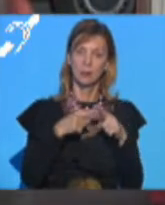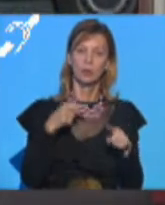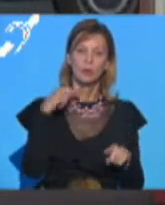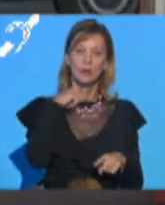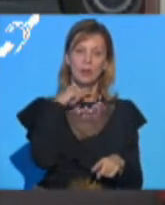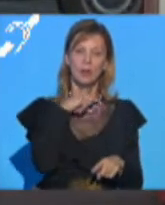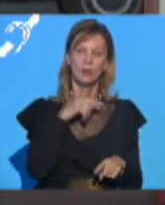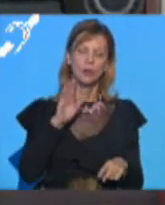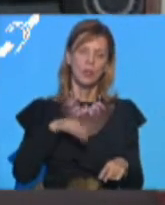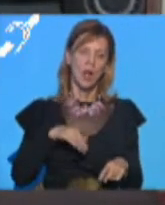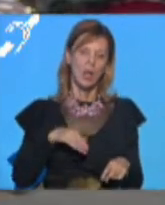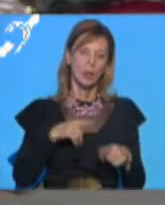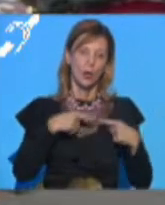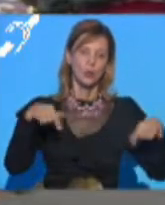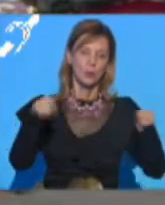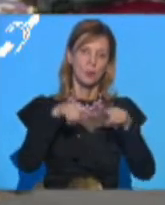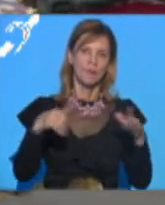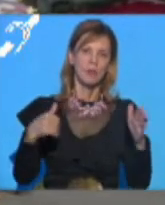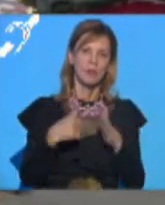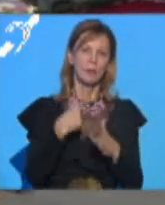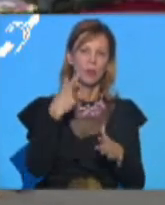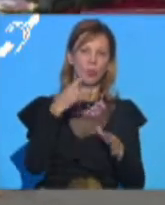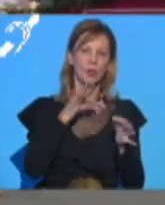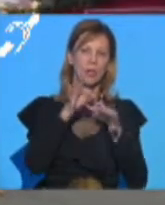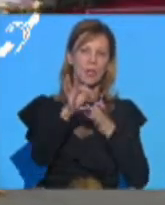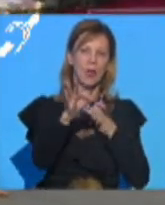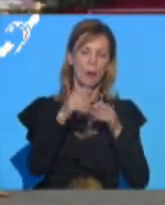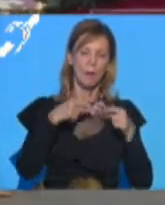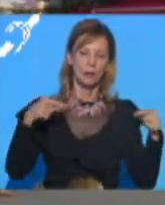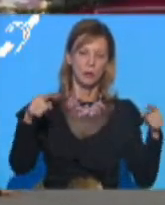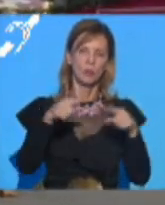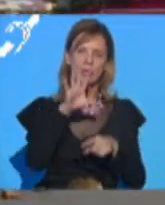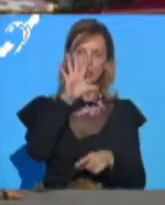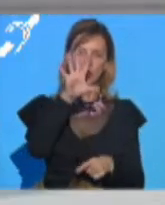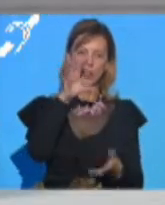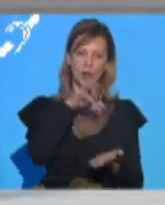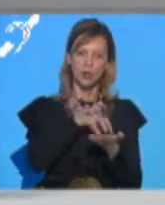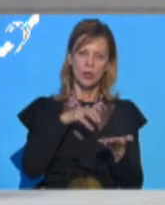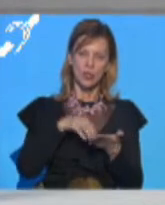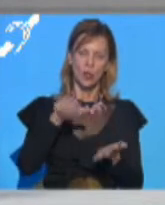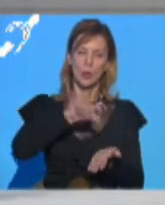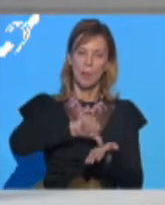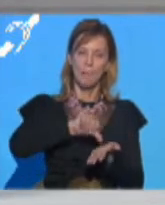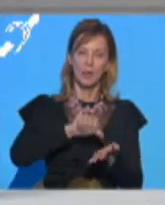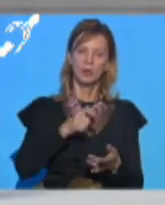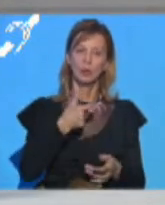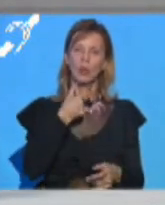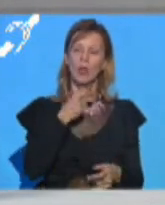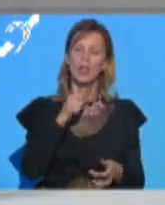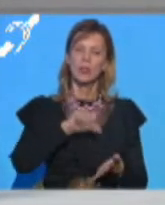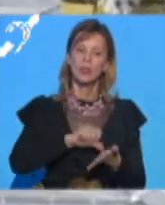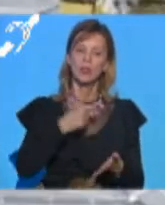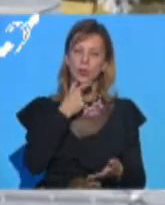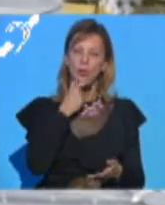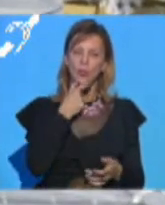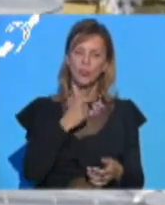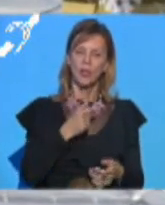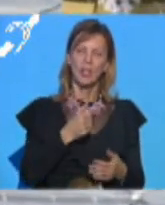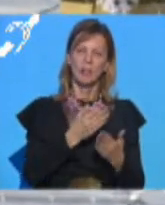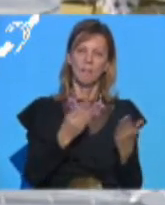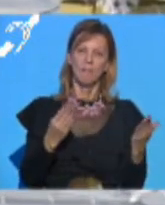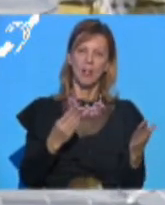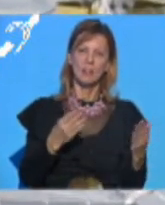se întinde pe o suprafață de peste 1 kilometru pătrat în 5 zone. Piața Mihai Viteazu, centrul vechi, esplanada Teatrului Național Marin